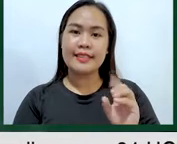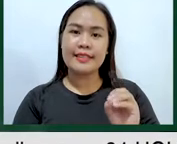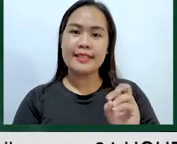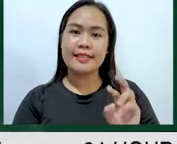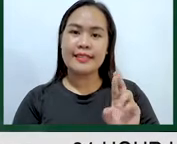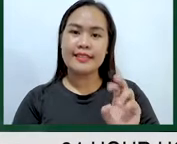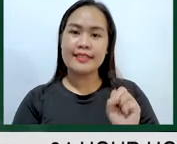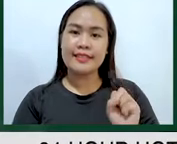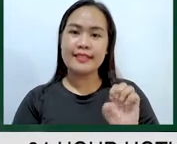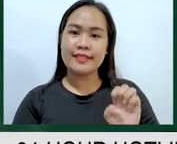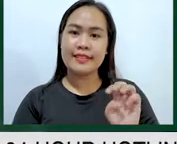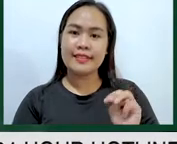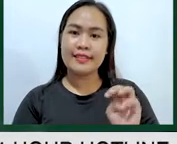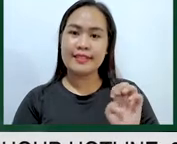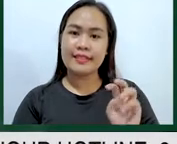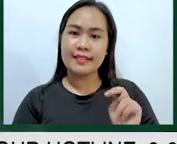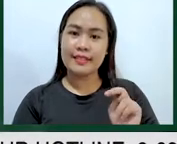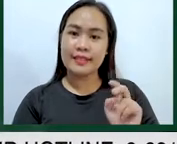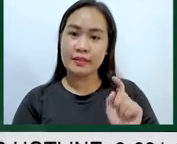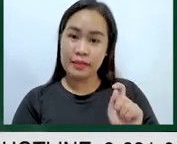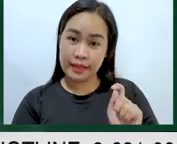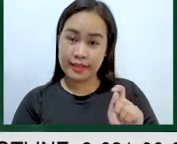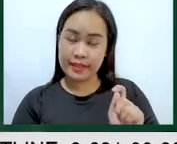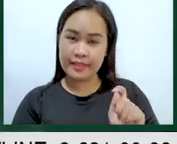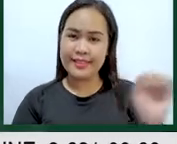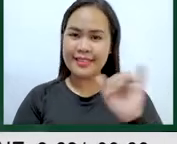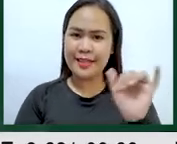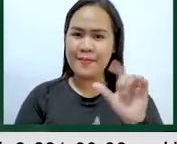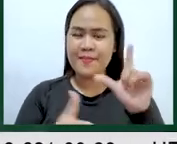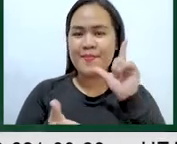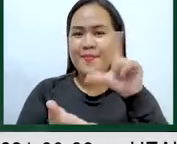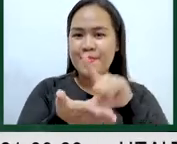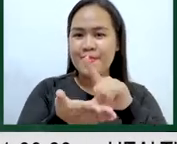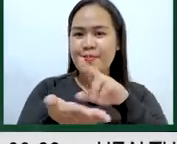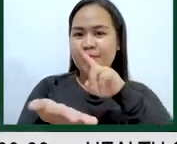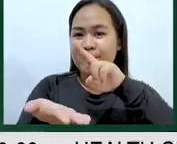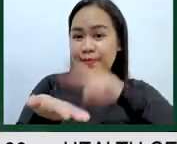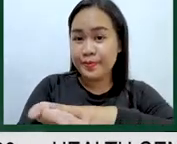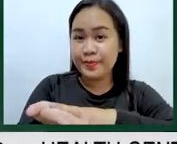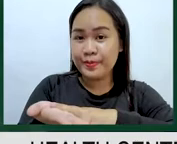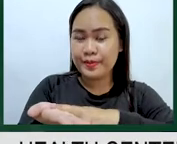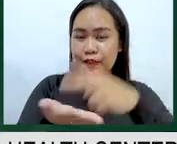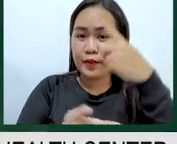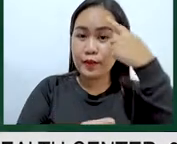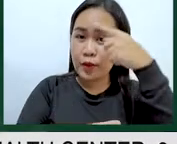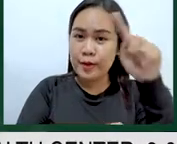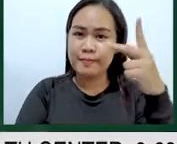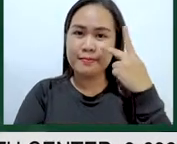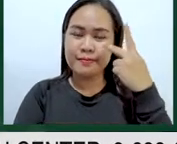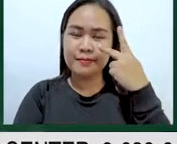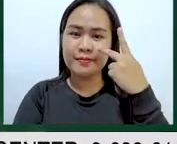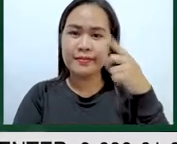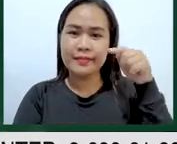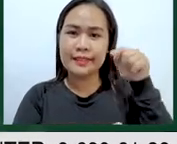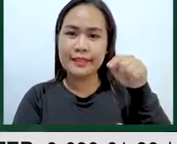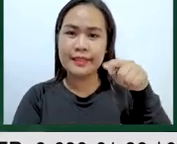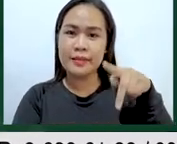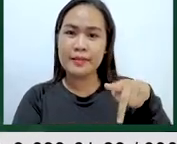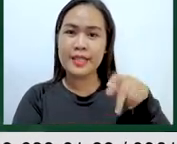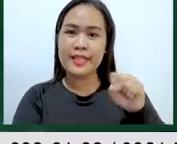tanggapan para po ma-validate natin na talagang itong mga PSA employees na pupunta po sa inyong mga